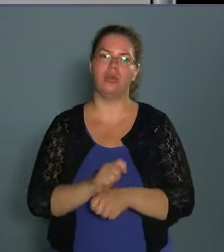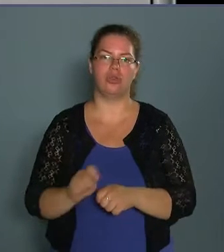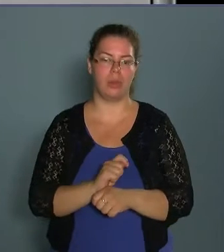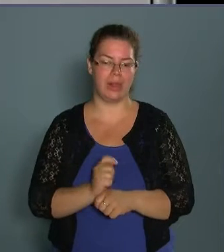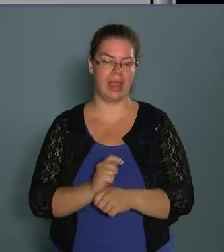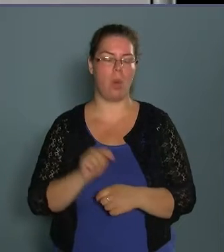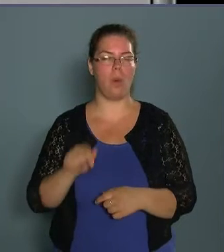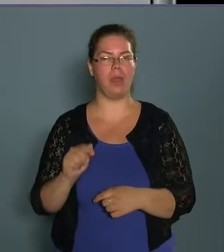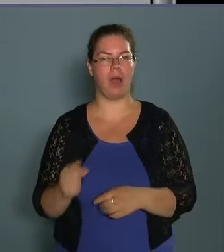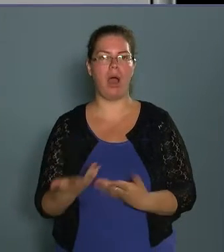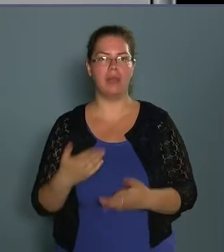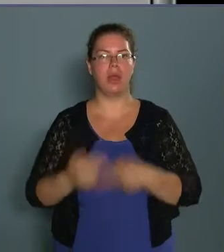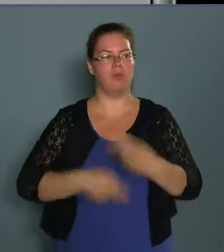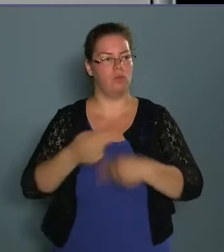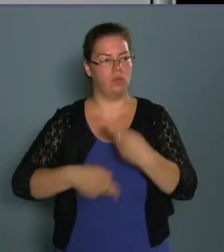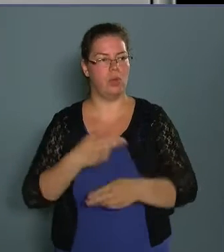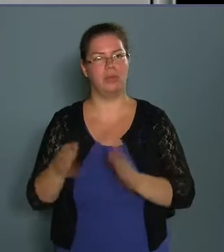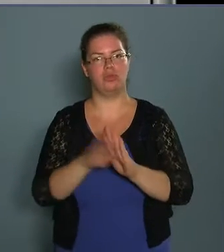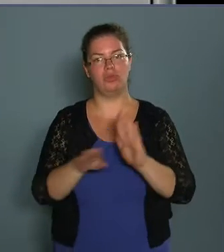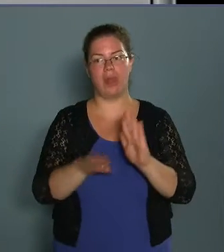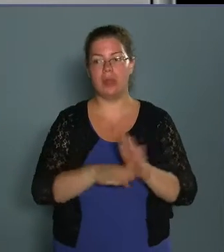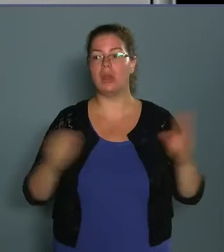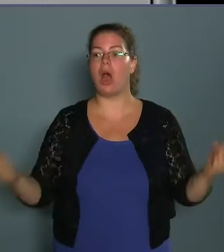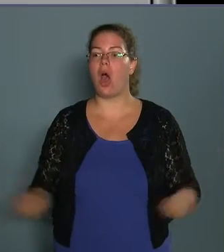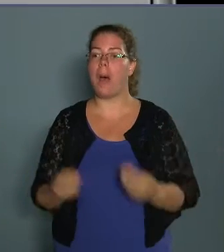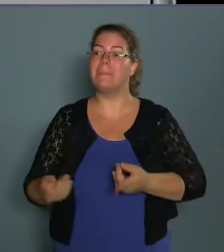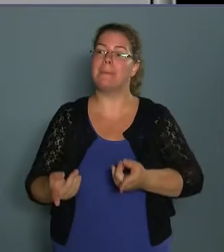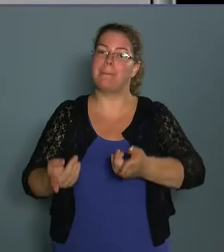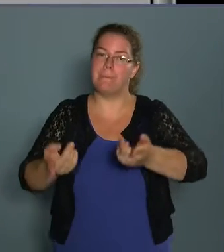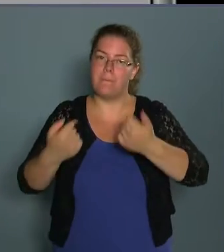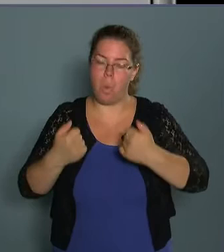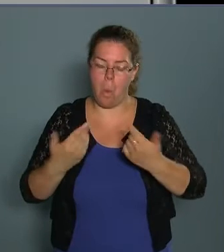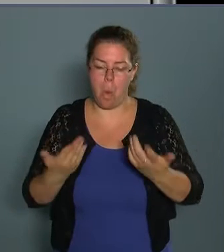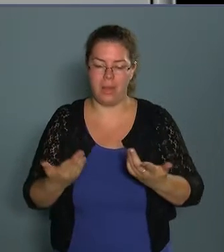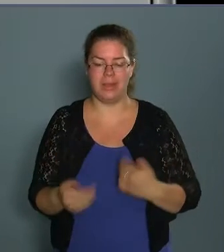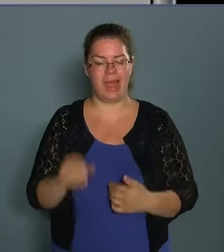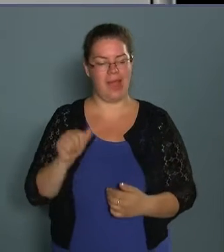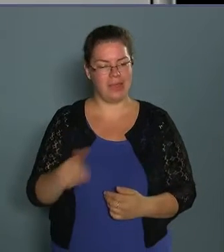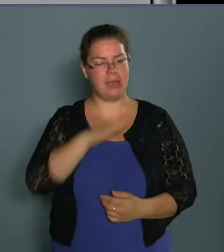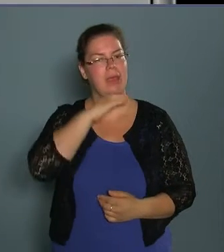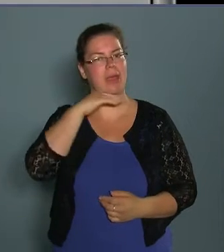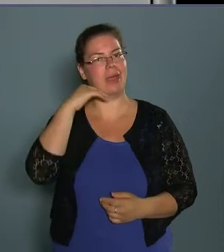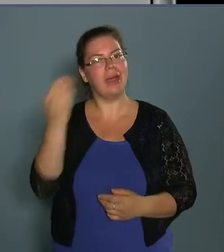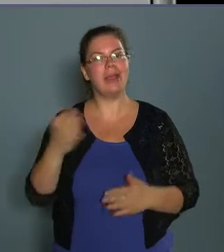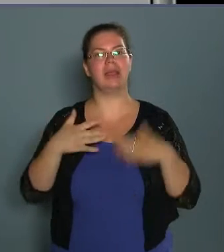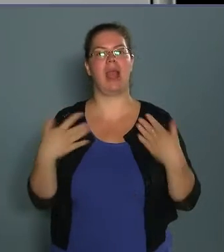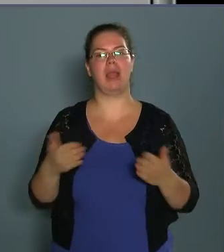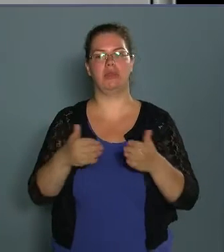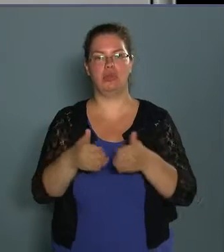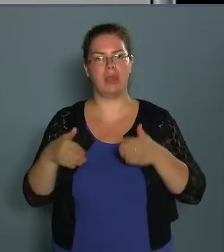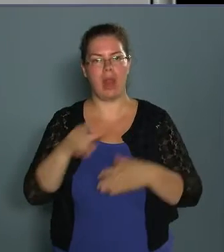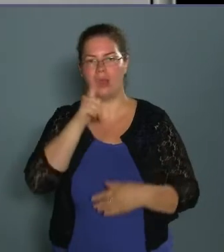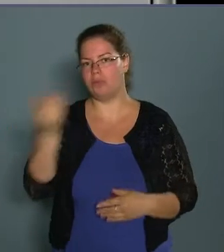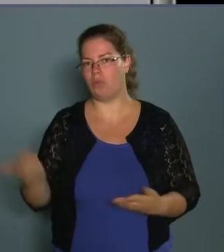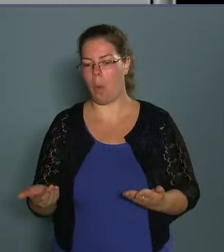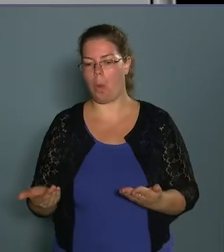rekonstrukciója pedig az egy szintén folyamatos feladat, amelyből egy elég jelentős szelet